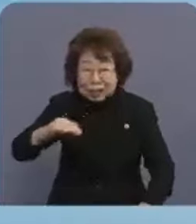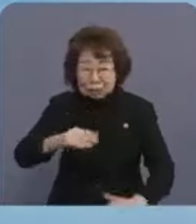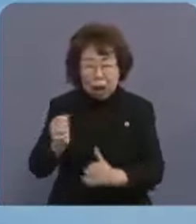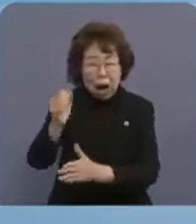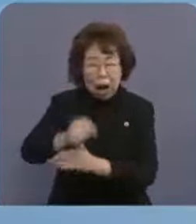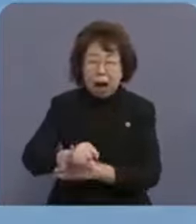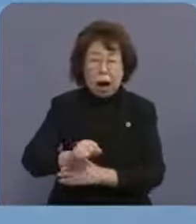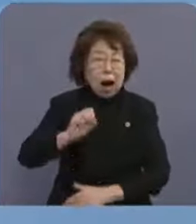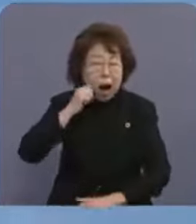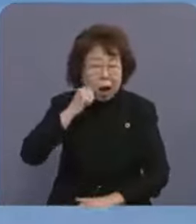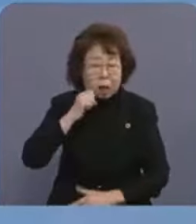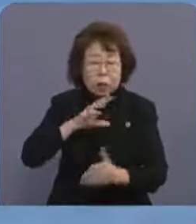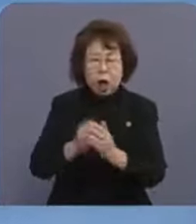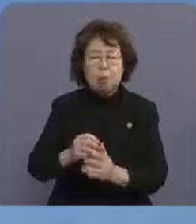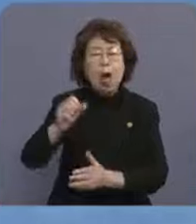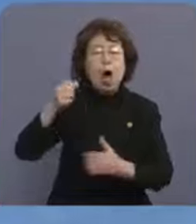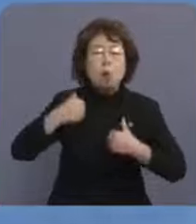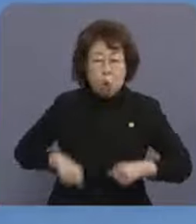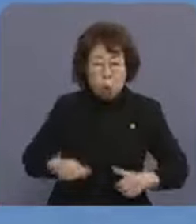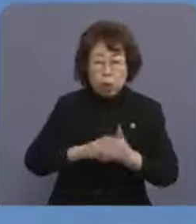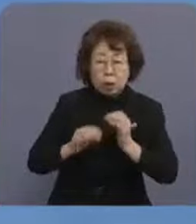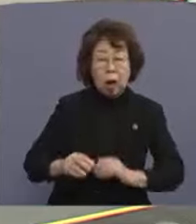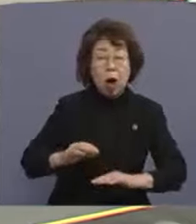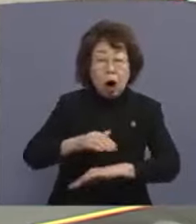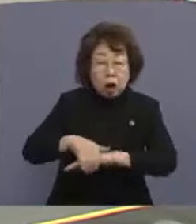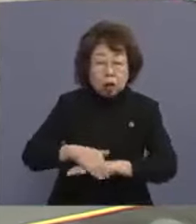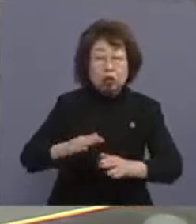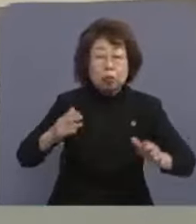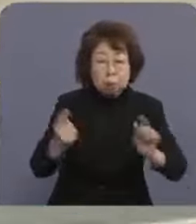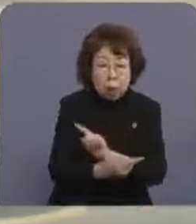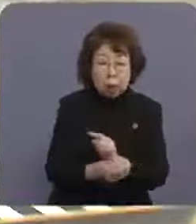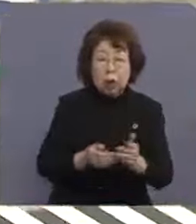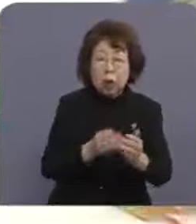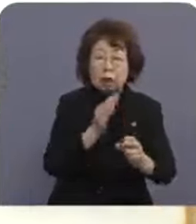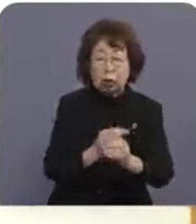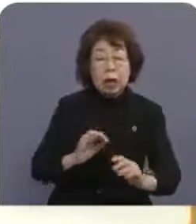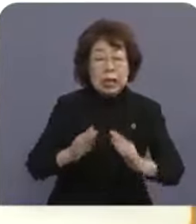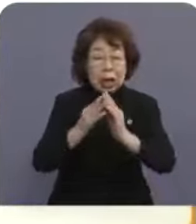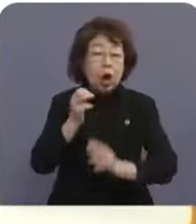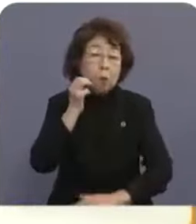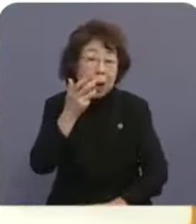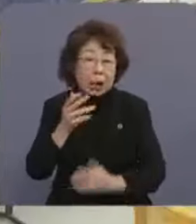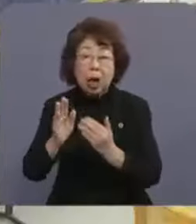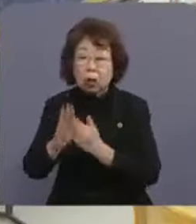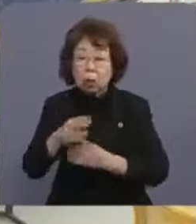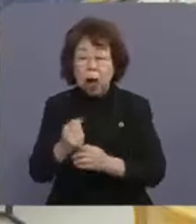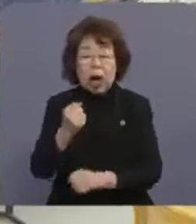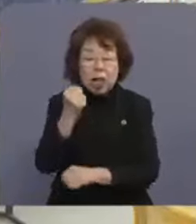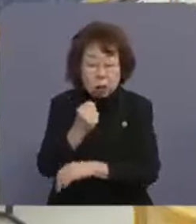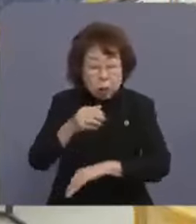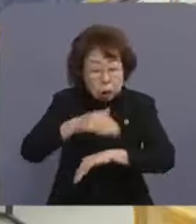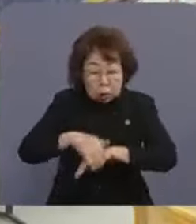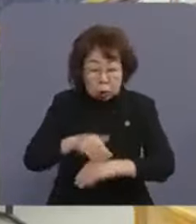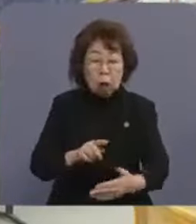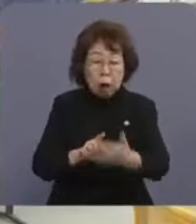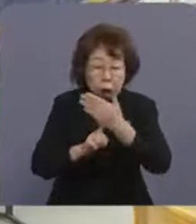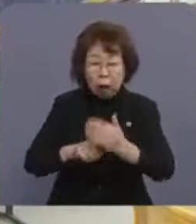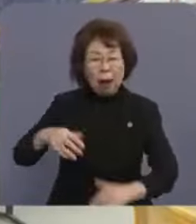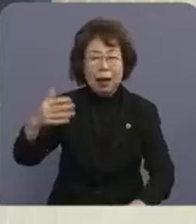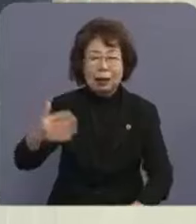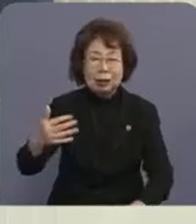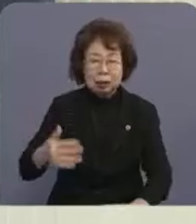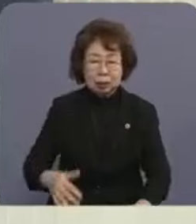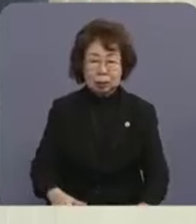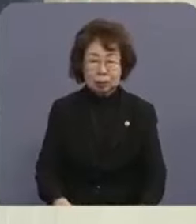허가받은 건축안을 포기하고 건축 변경을 추진했는데 착공 8개월이 지나도 기본 설계안조차 나오지